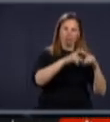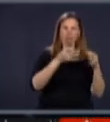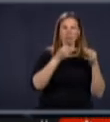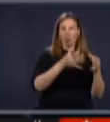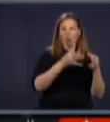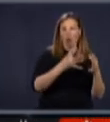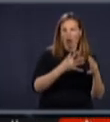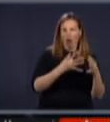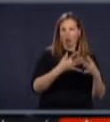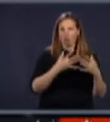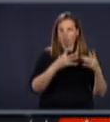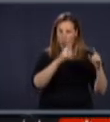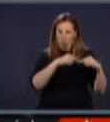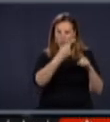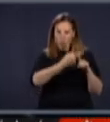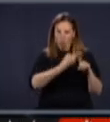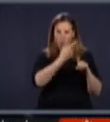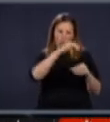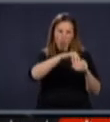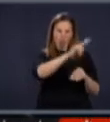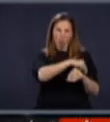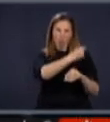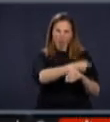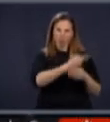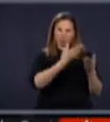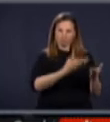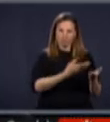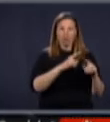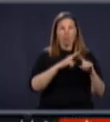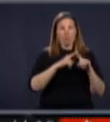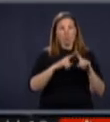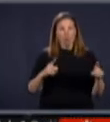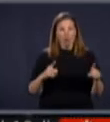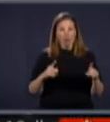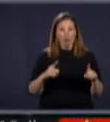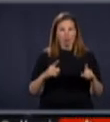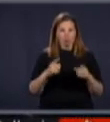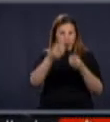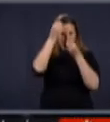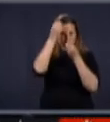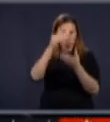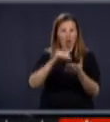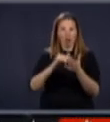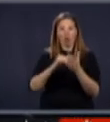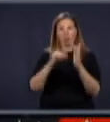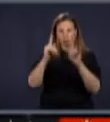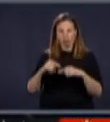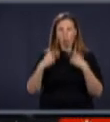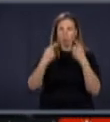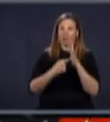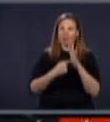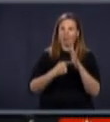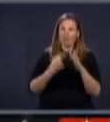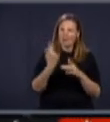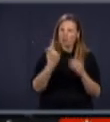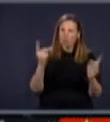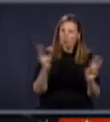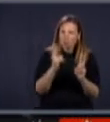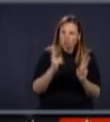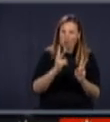mises en pause ou sur pause dans les centres hospitaliers. Mais encore une fois, on a toujours maintenu les traitements qui étaient urgents